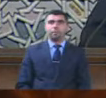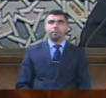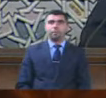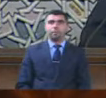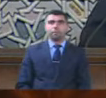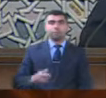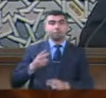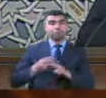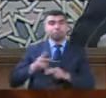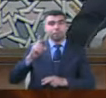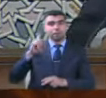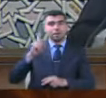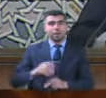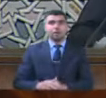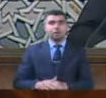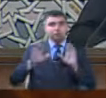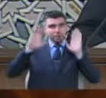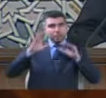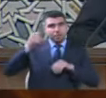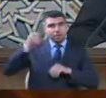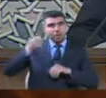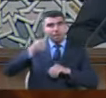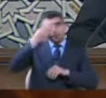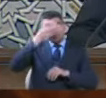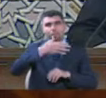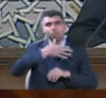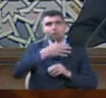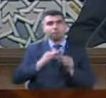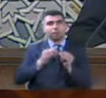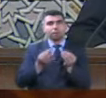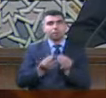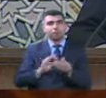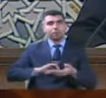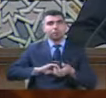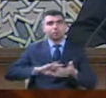بسم الله الرحمن الرحيم، والصلاة والسلام على أشرف المرسلين،